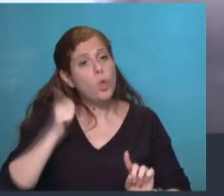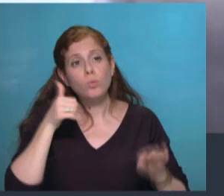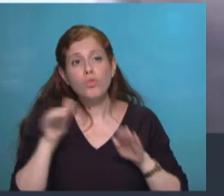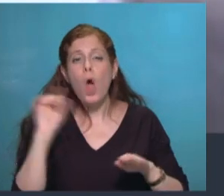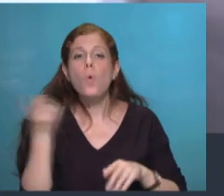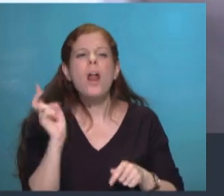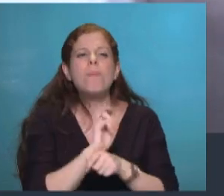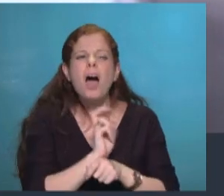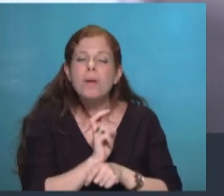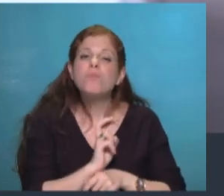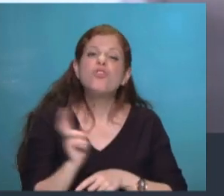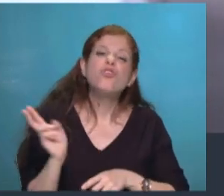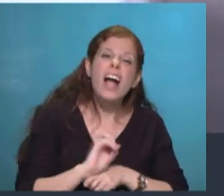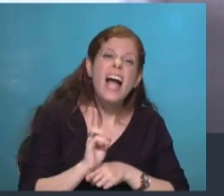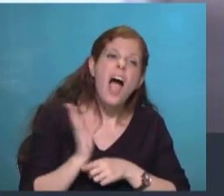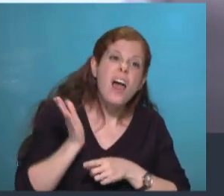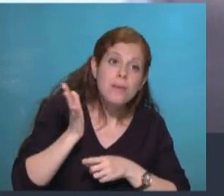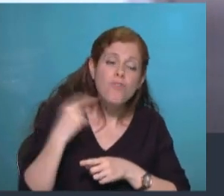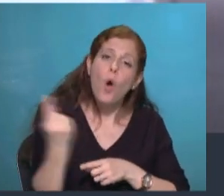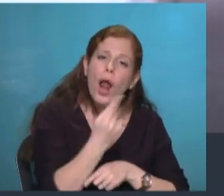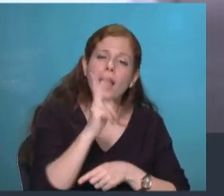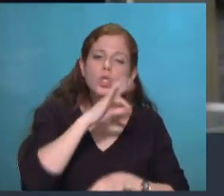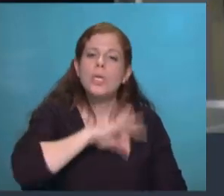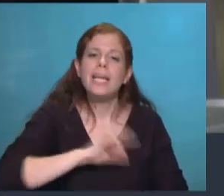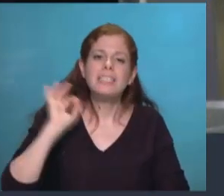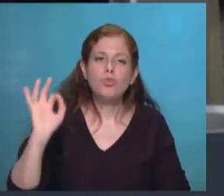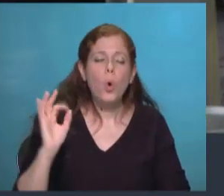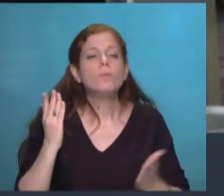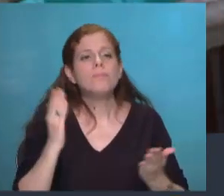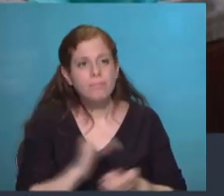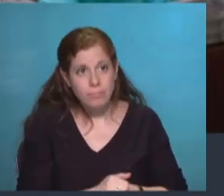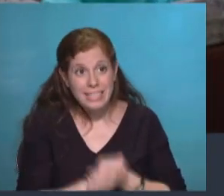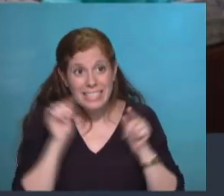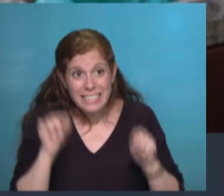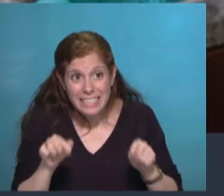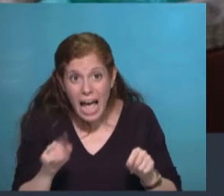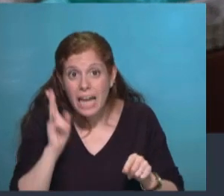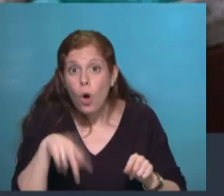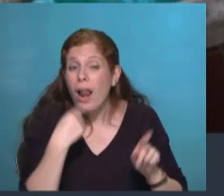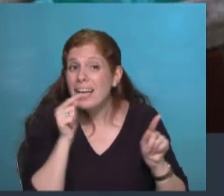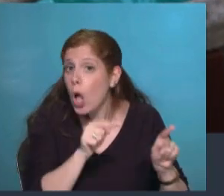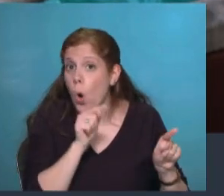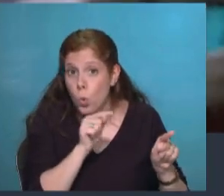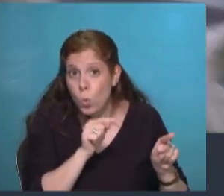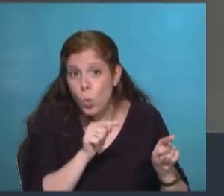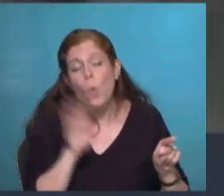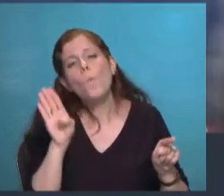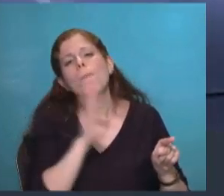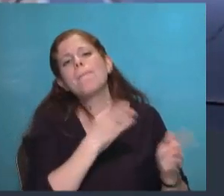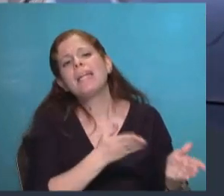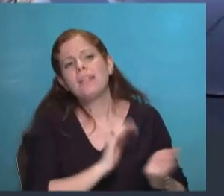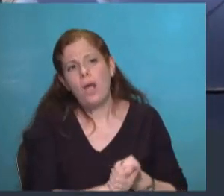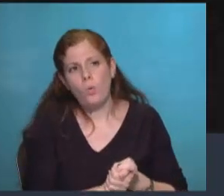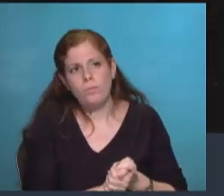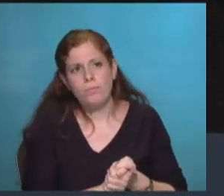רמאים, נוכלים, שקרנים, וכל אחד יש לו אינטרס משלו. זה, אני יכול להגיד לך, שהוא ביבי נתניהו. אין